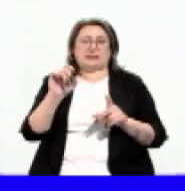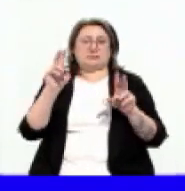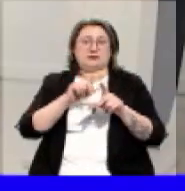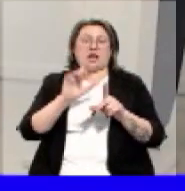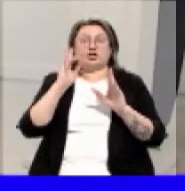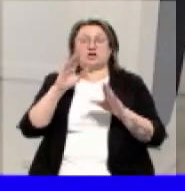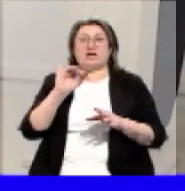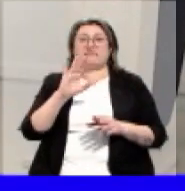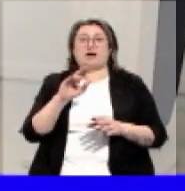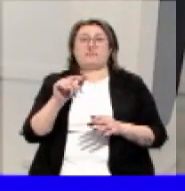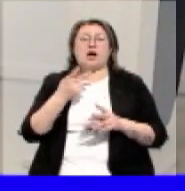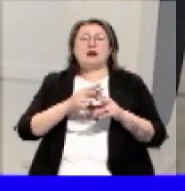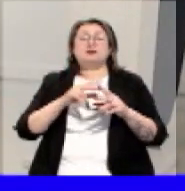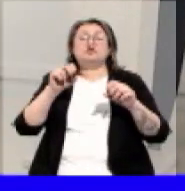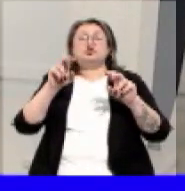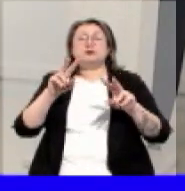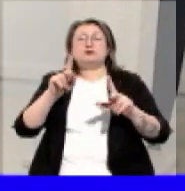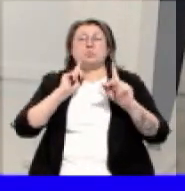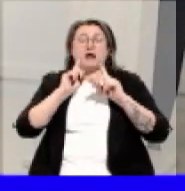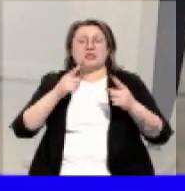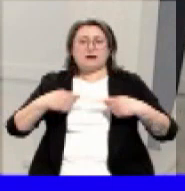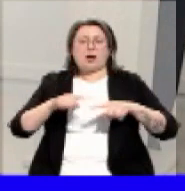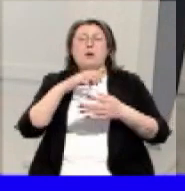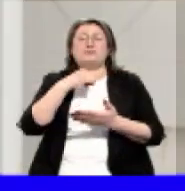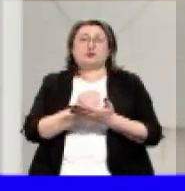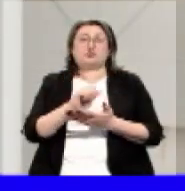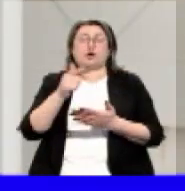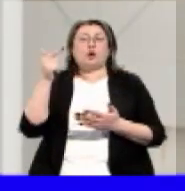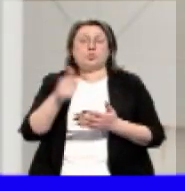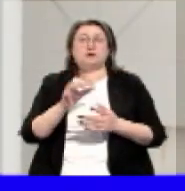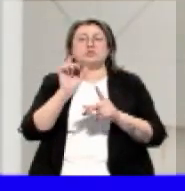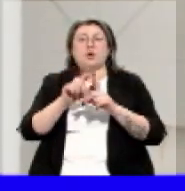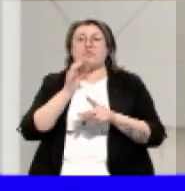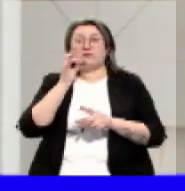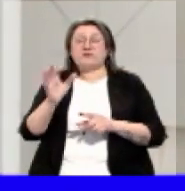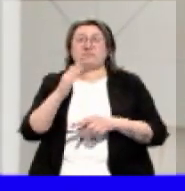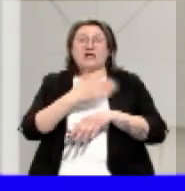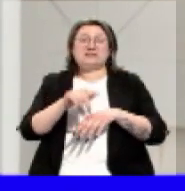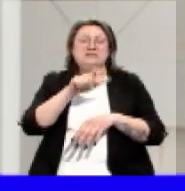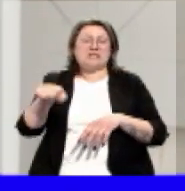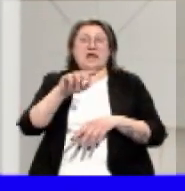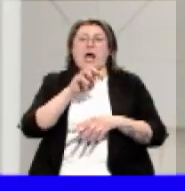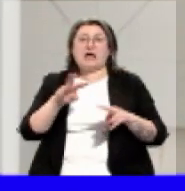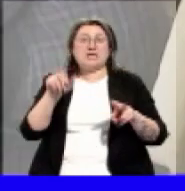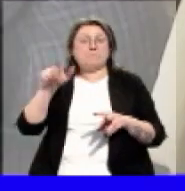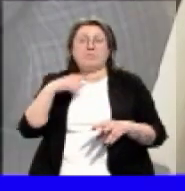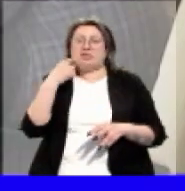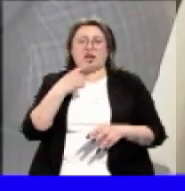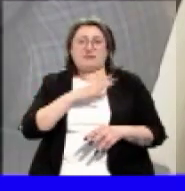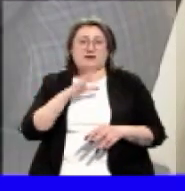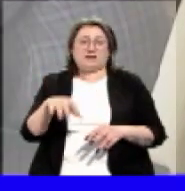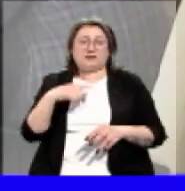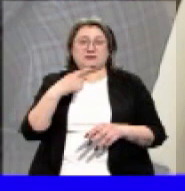отношению к Иватову. Опрошенные члены собрания местного сообщества подтверждают, что грубых высказываний в адрес сельчан аким не произносил,